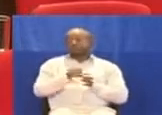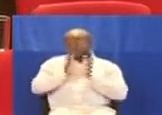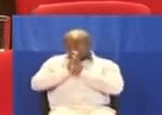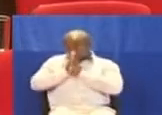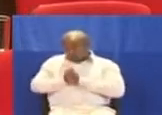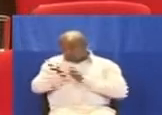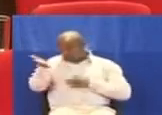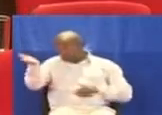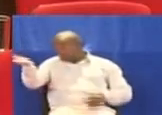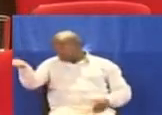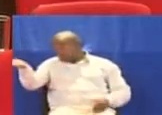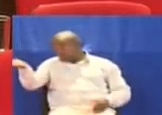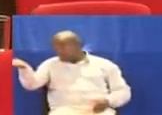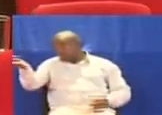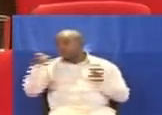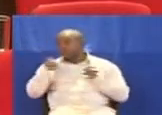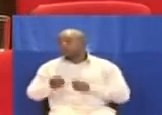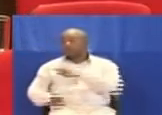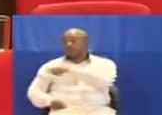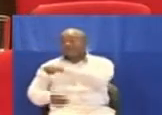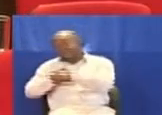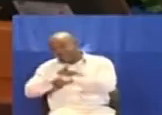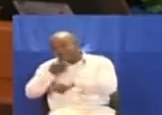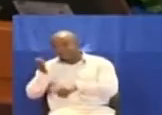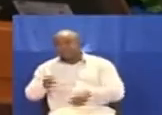kufanyika daraja imara. Asante sana.